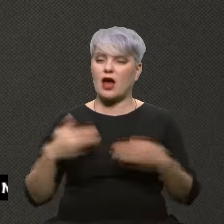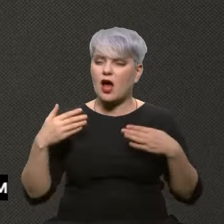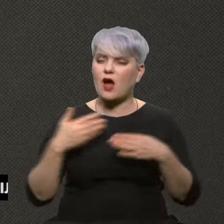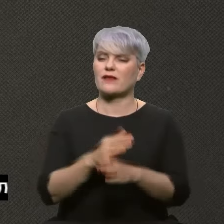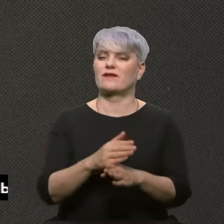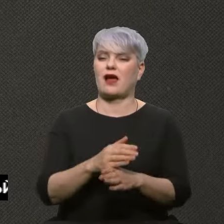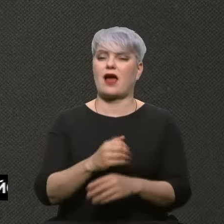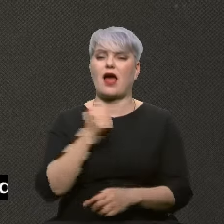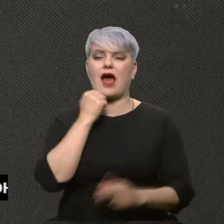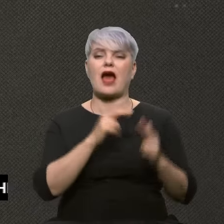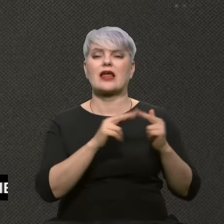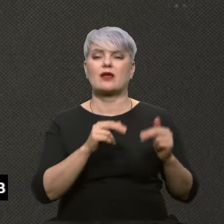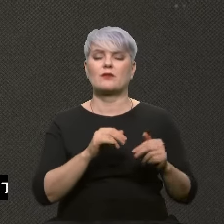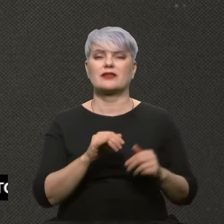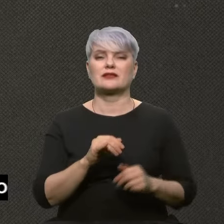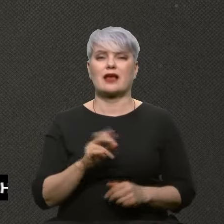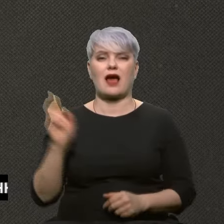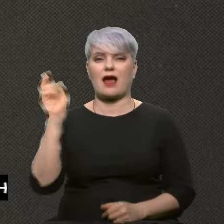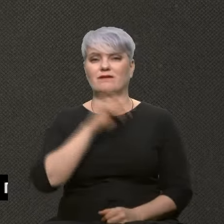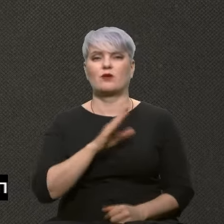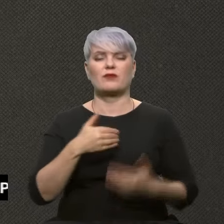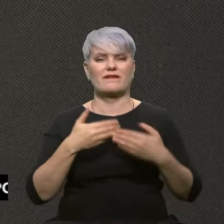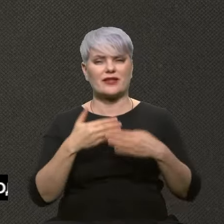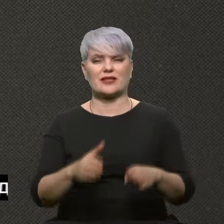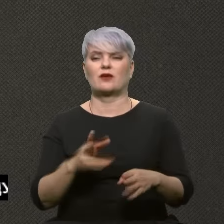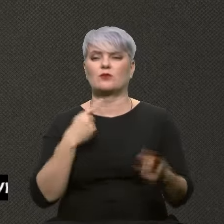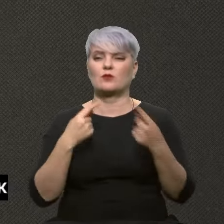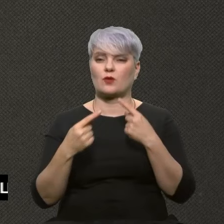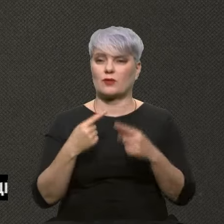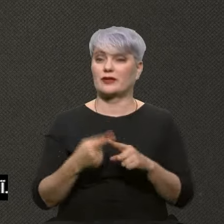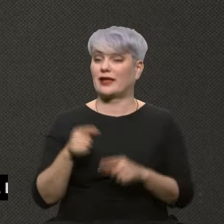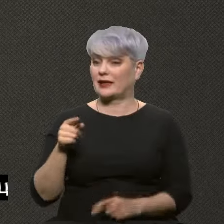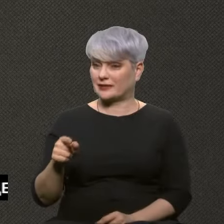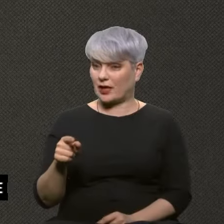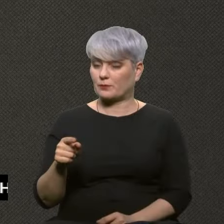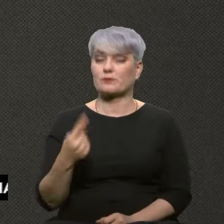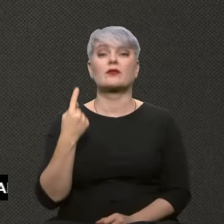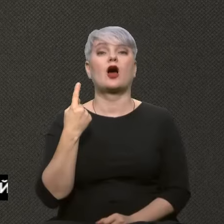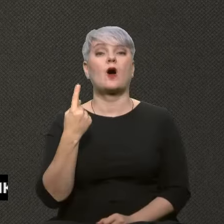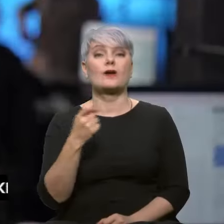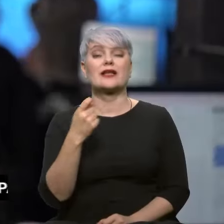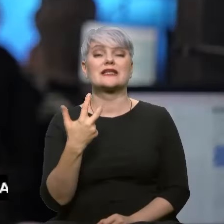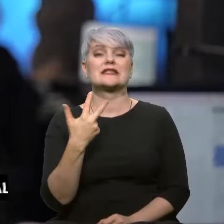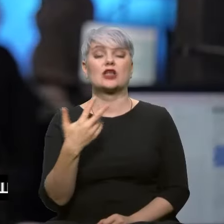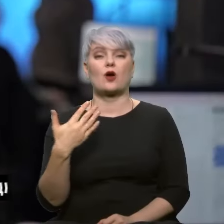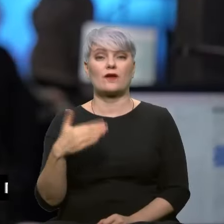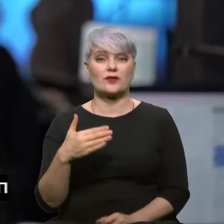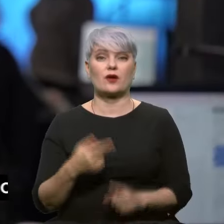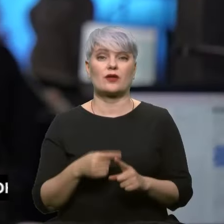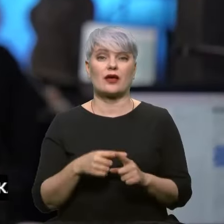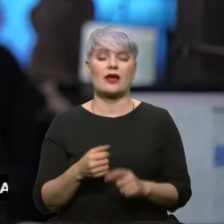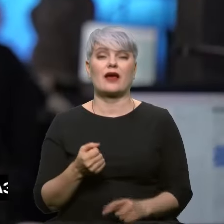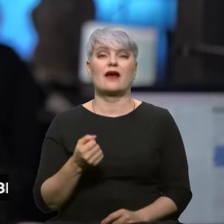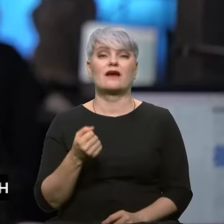хвойда, відкривайте. Будемо розмовляти зараз з тобою. А це одне з трьох відео, які 14 січня опублікували у